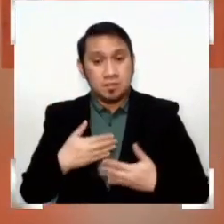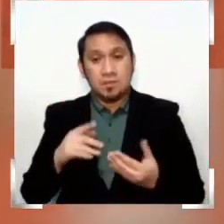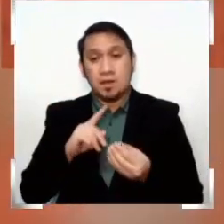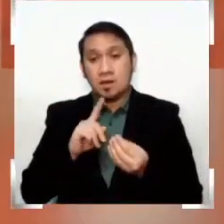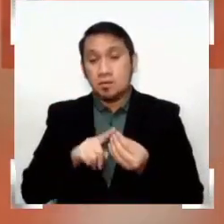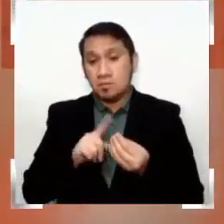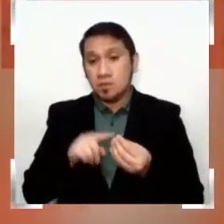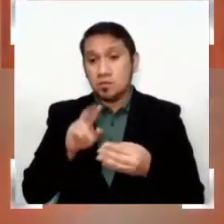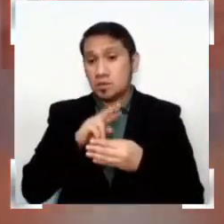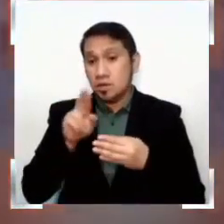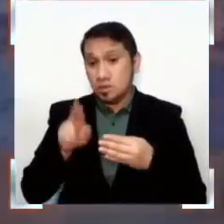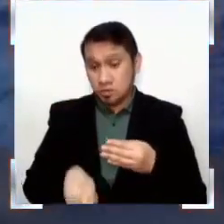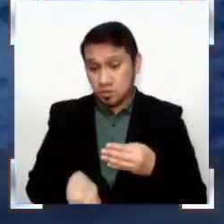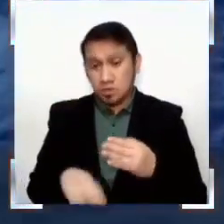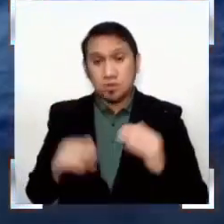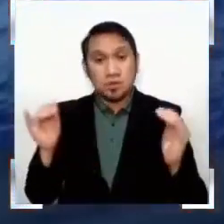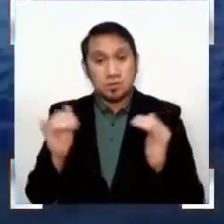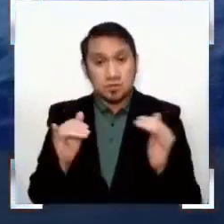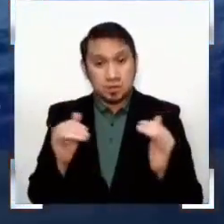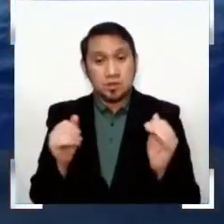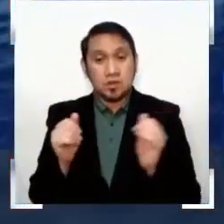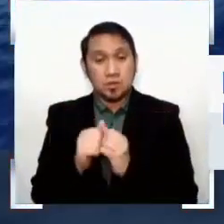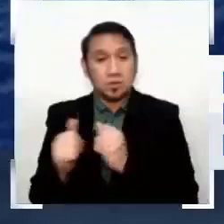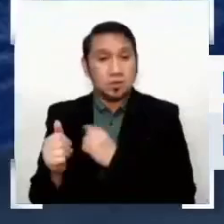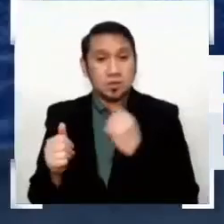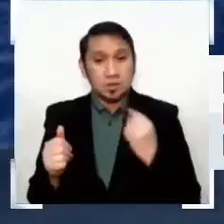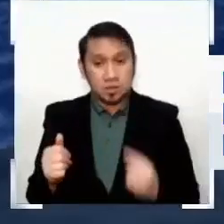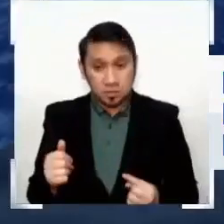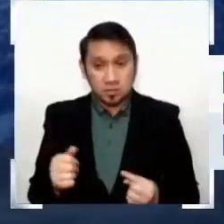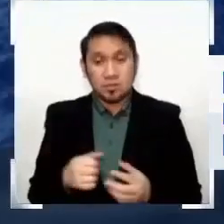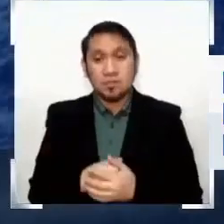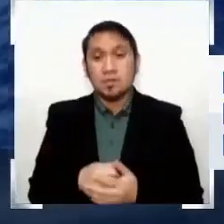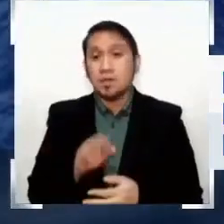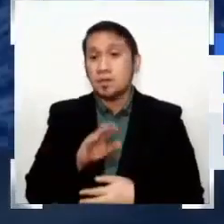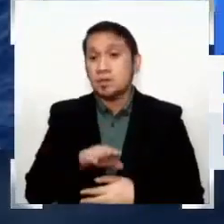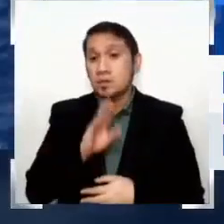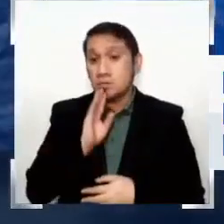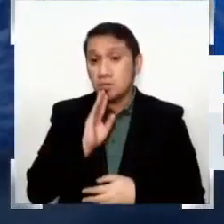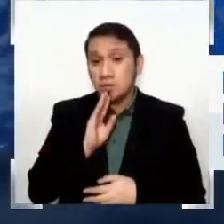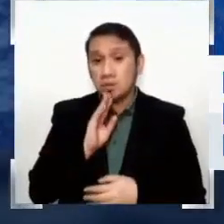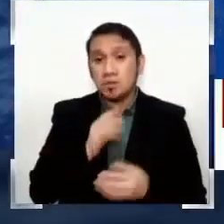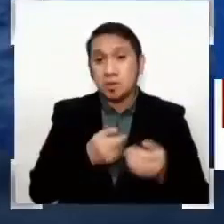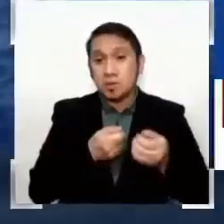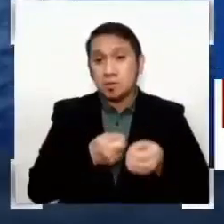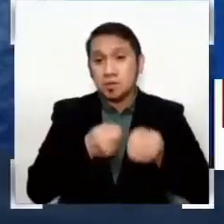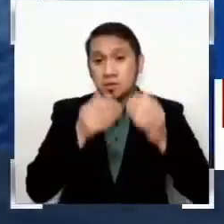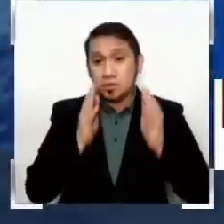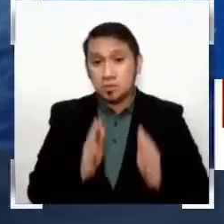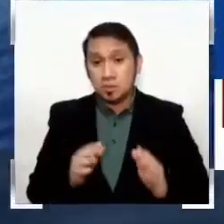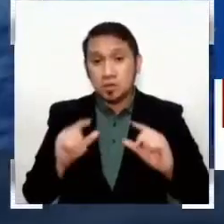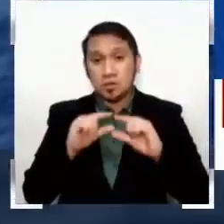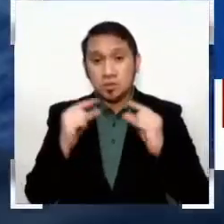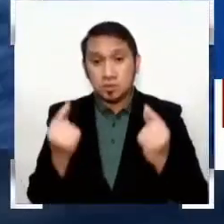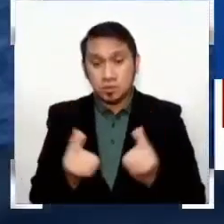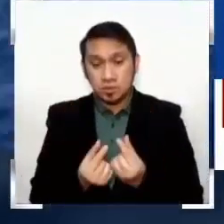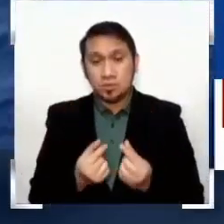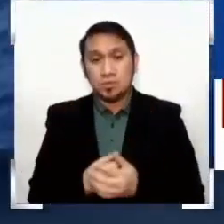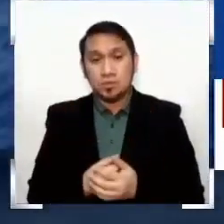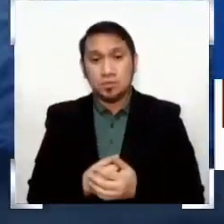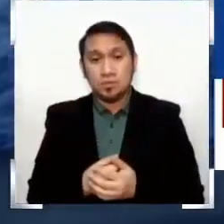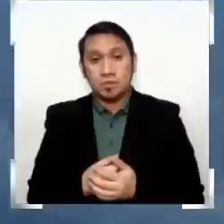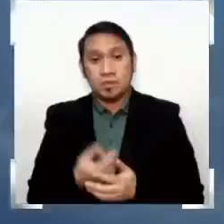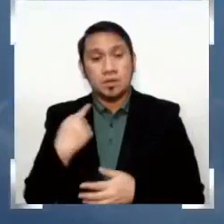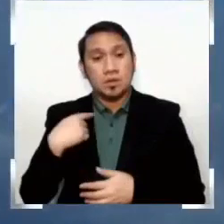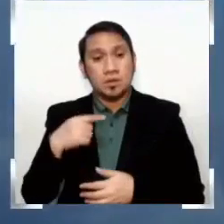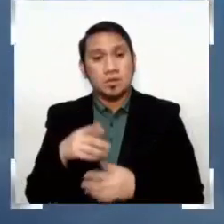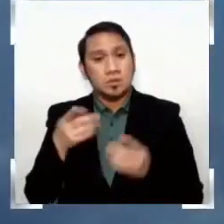Chinese President Xi Jinping, dismayado naman ang fishermen's group na pamalakaya. Ang nangyayari ngayon, parang tayo mo yung nakikiusap ka